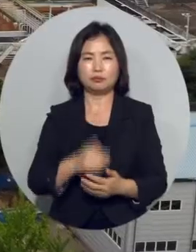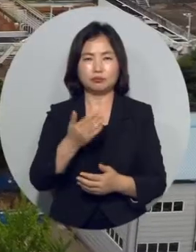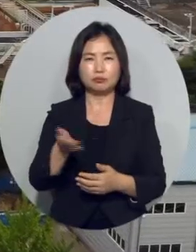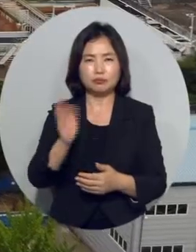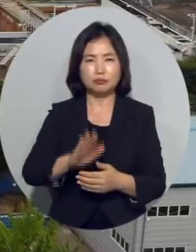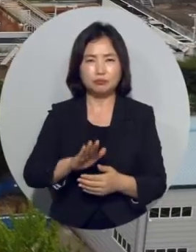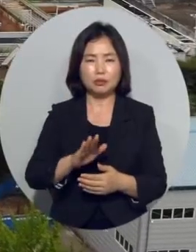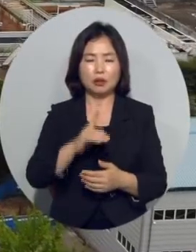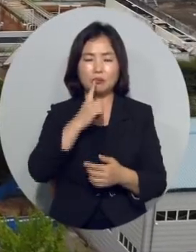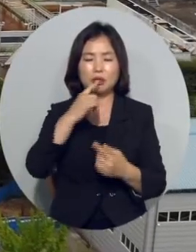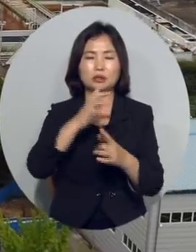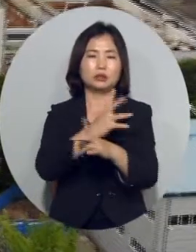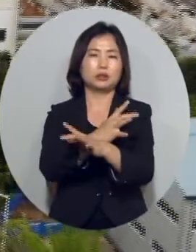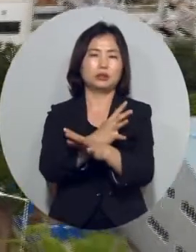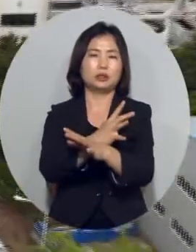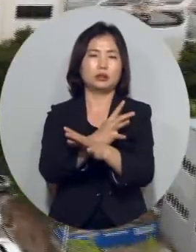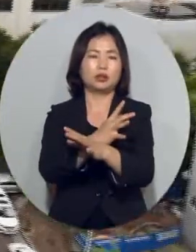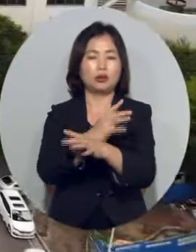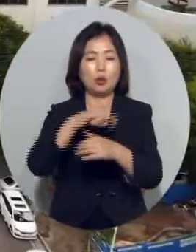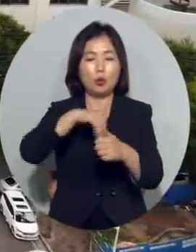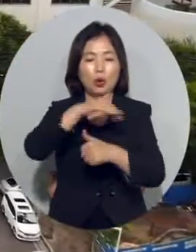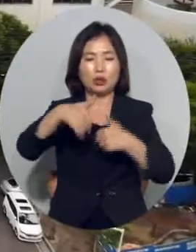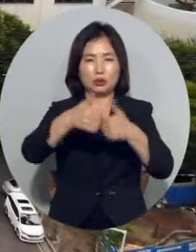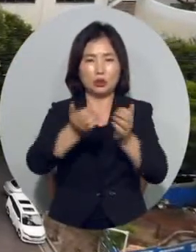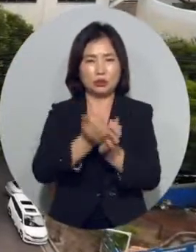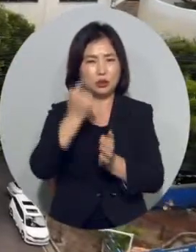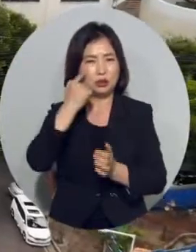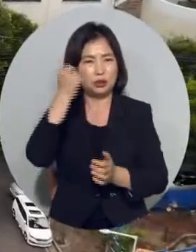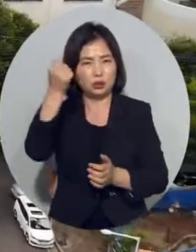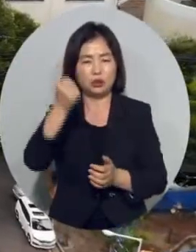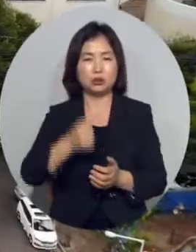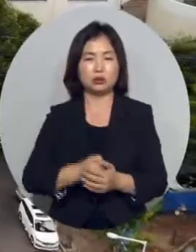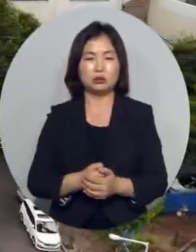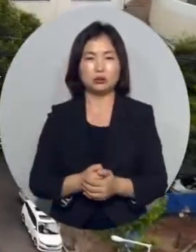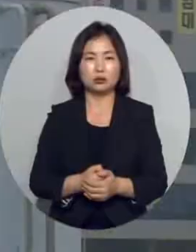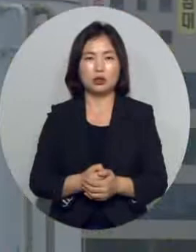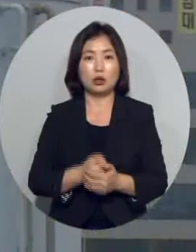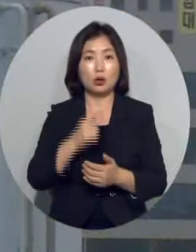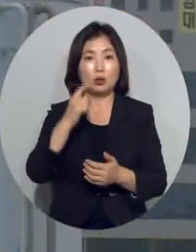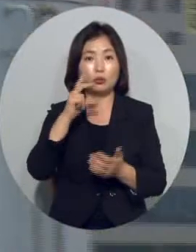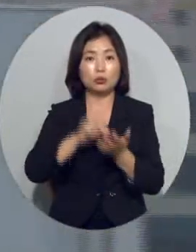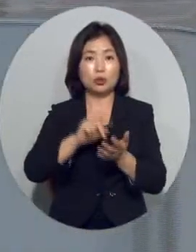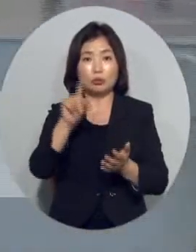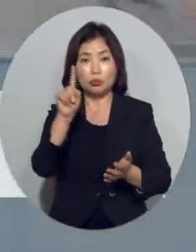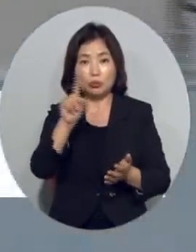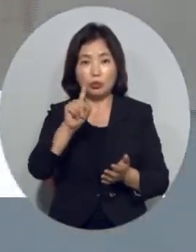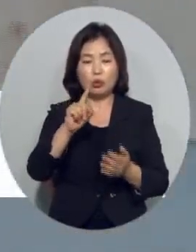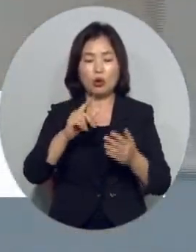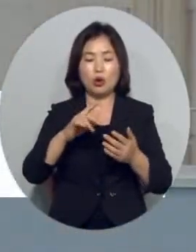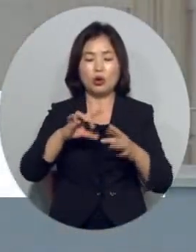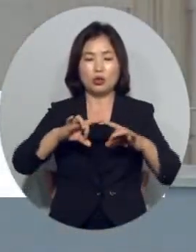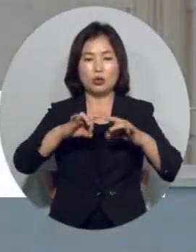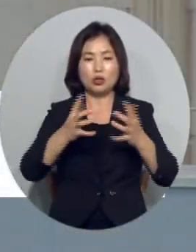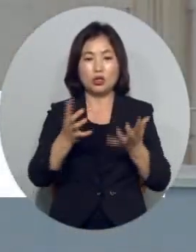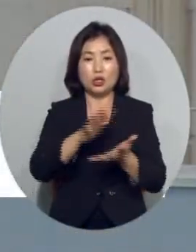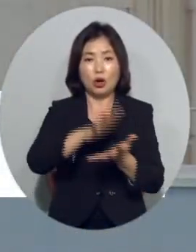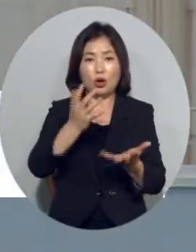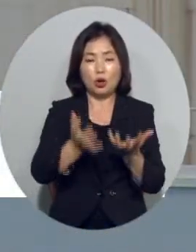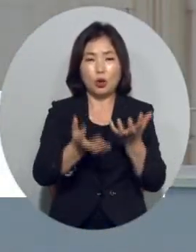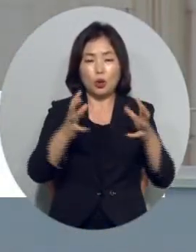하지만 이는 말장난 이라는게 환경단체의 시각입니다 문제가 되는 부분은 열 용량이 아니라